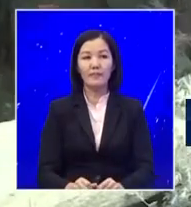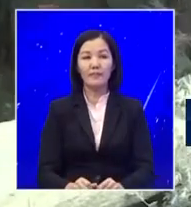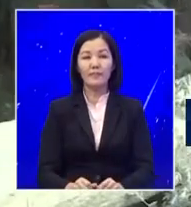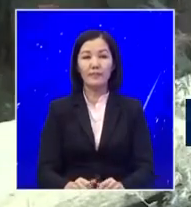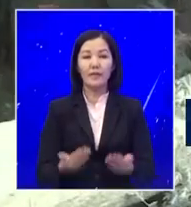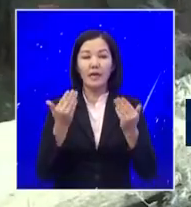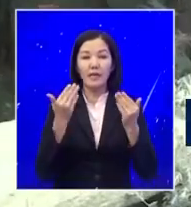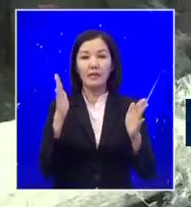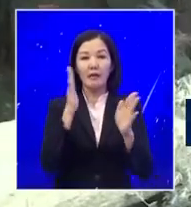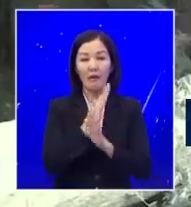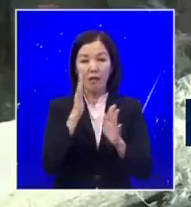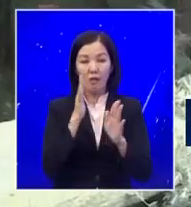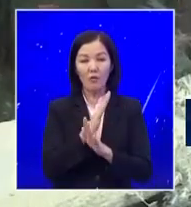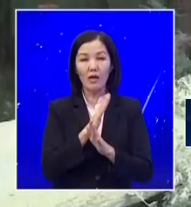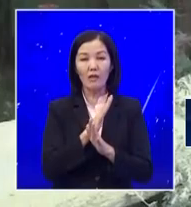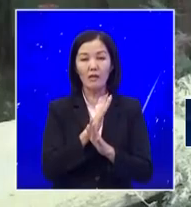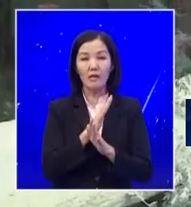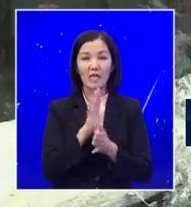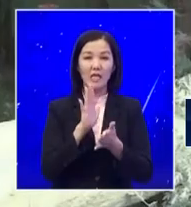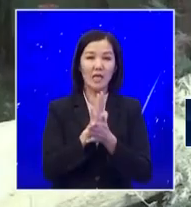атқан выбростар азаяды.